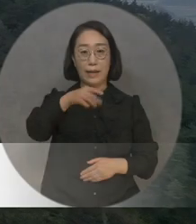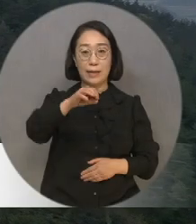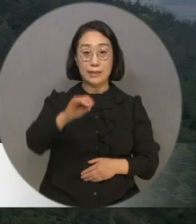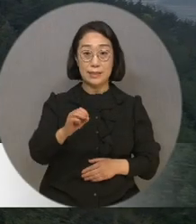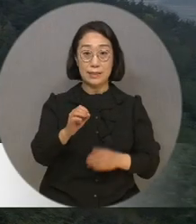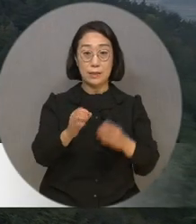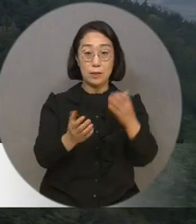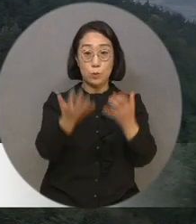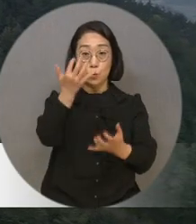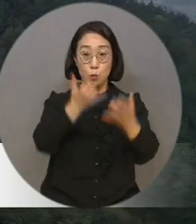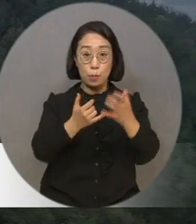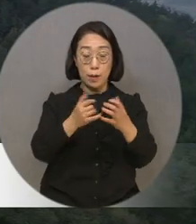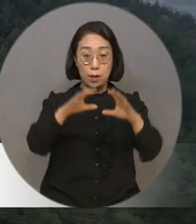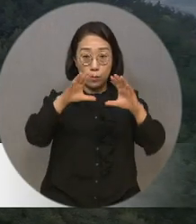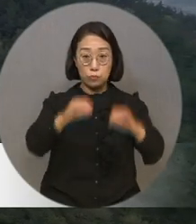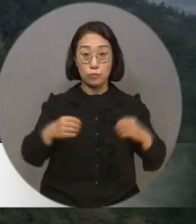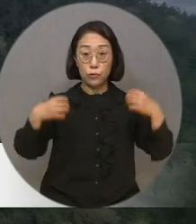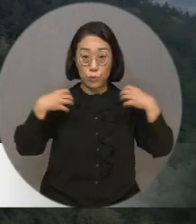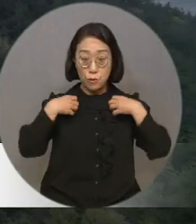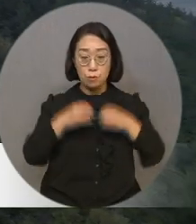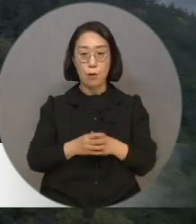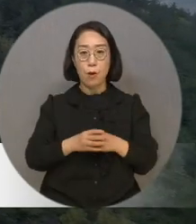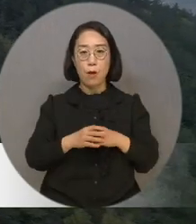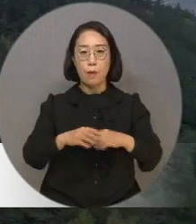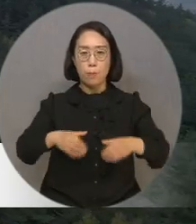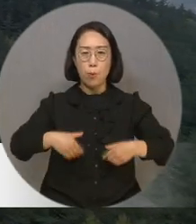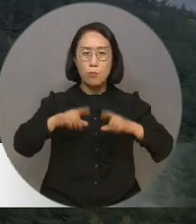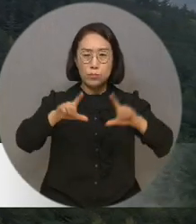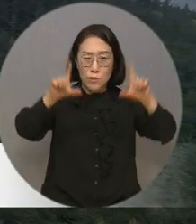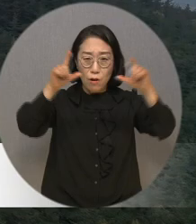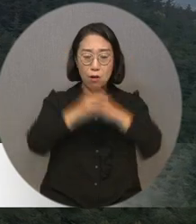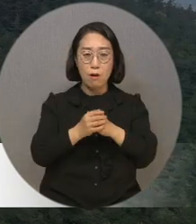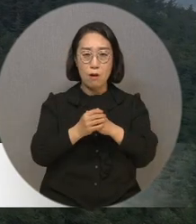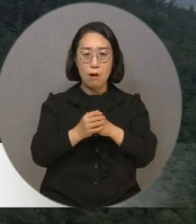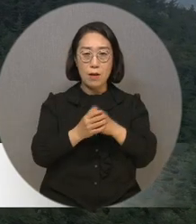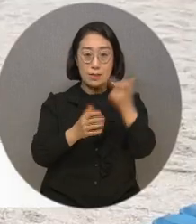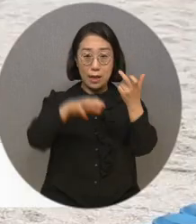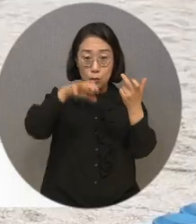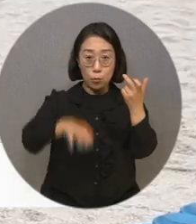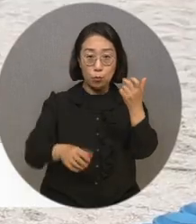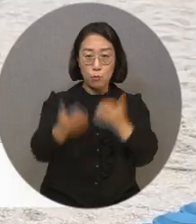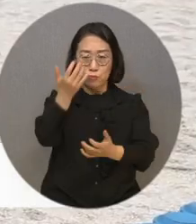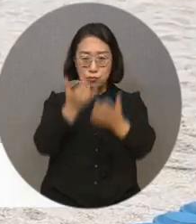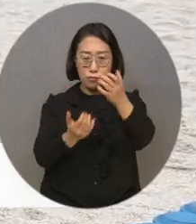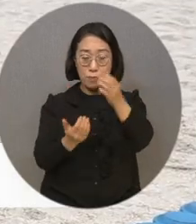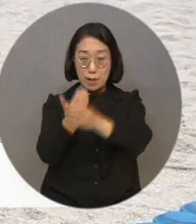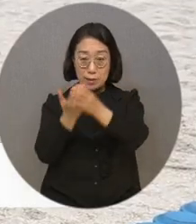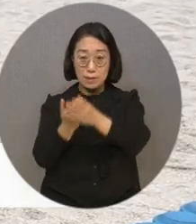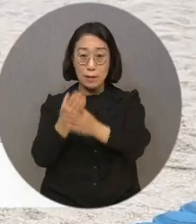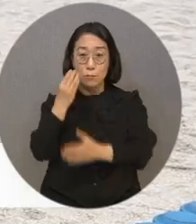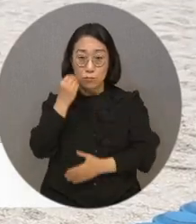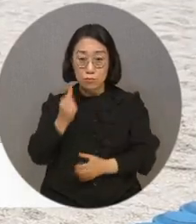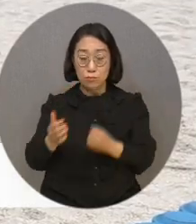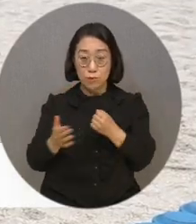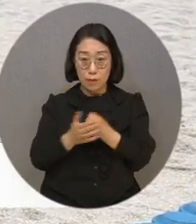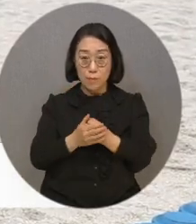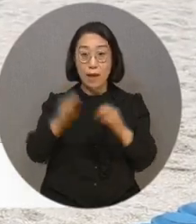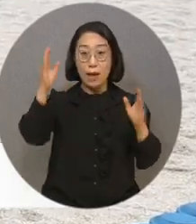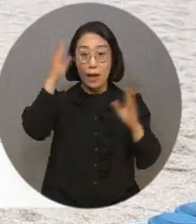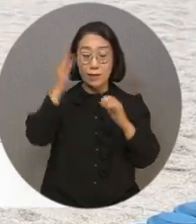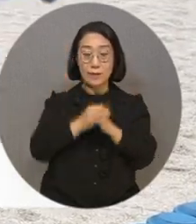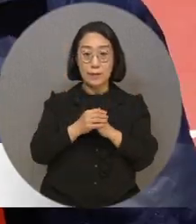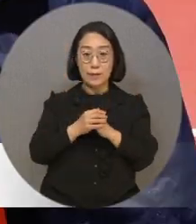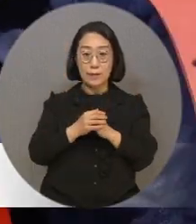강진 소방서는 봄철, 건조한 날씨 등으로 임야화재 발생률이 높아짐에 따라 학생들이 직접 드론을 조종해